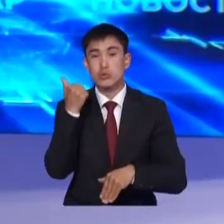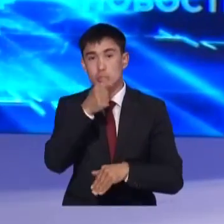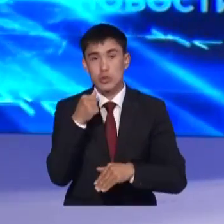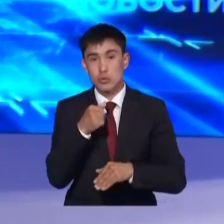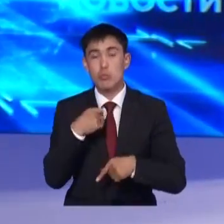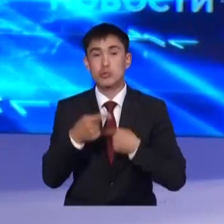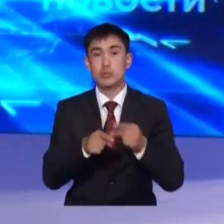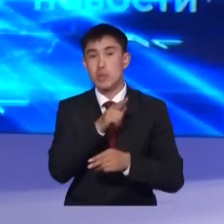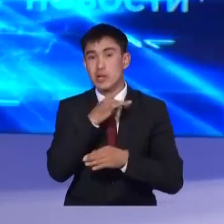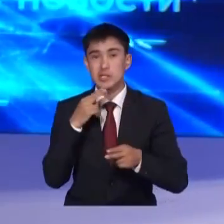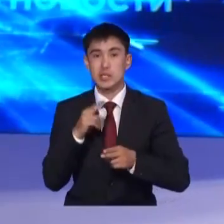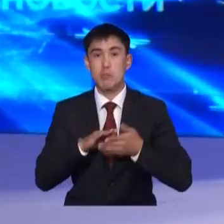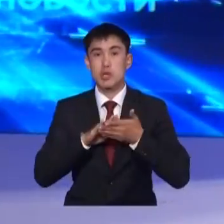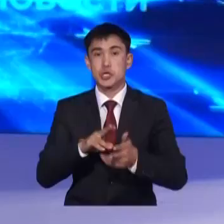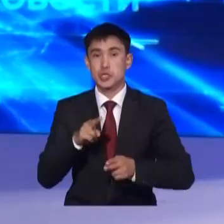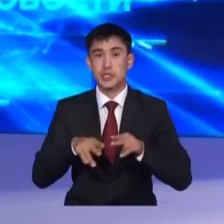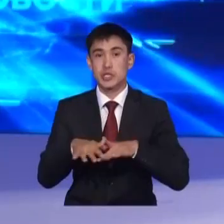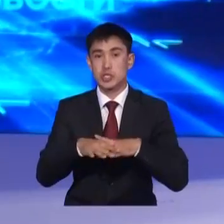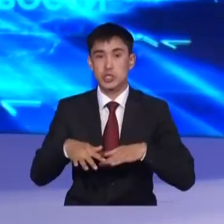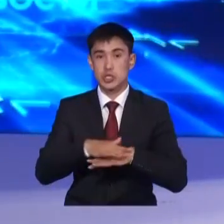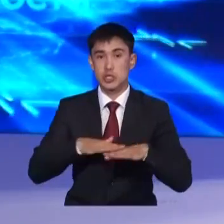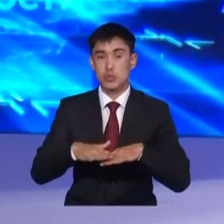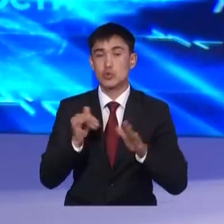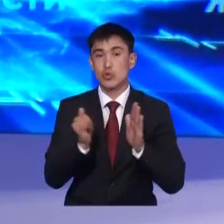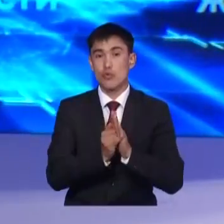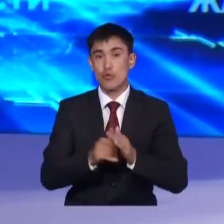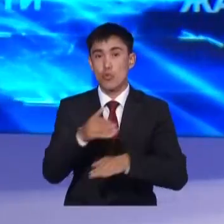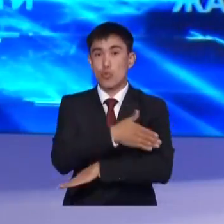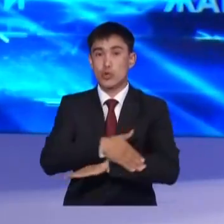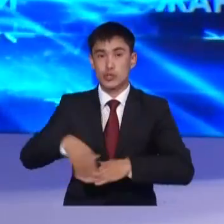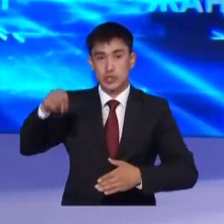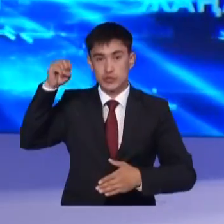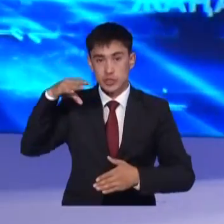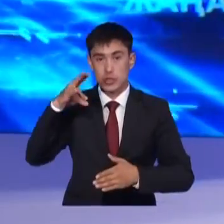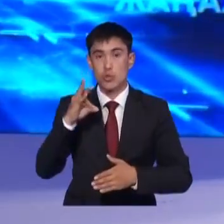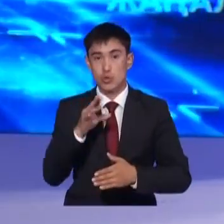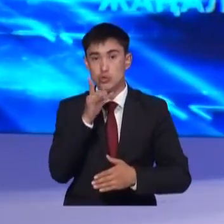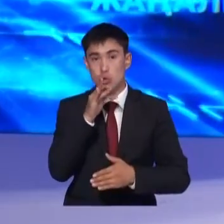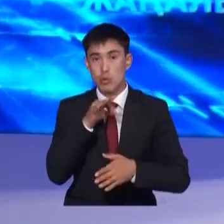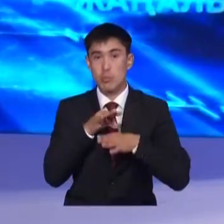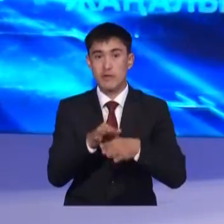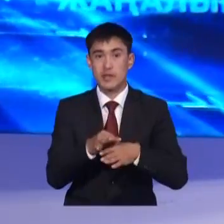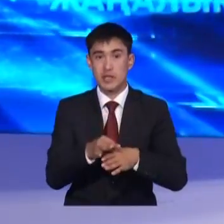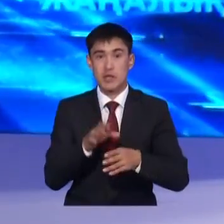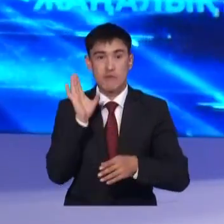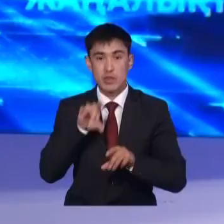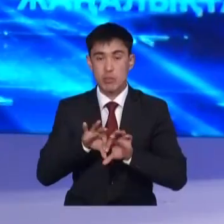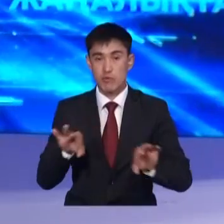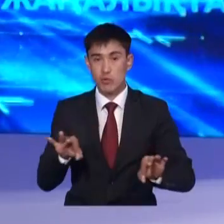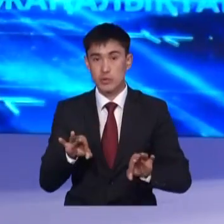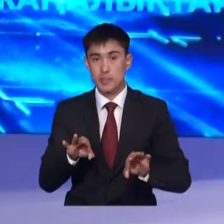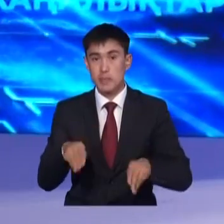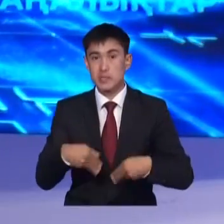прошлом году после многочисленных обращений жителей было установлено уличное освещение Однако сроки проведения водопровода